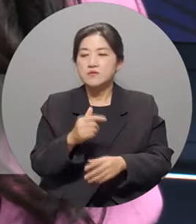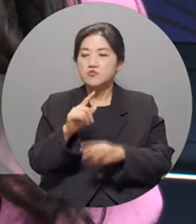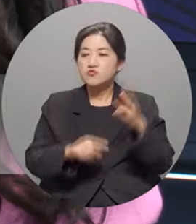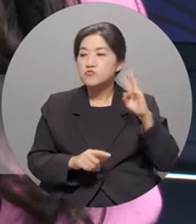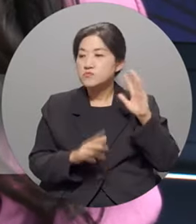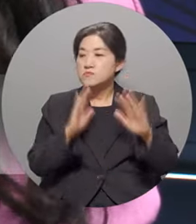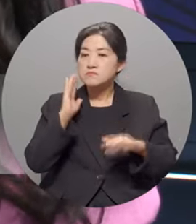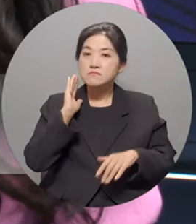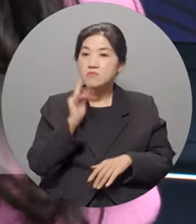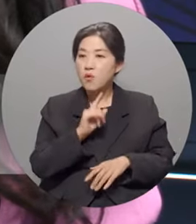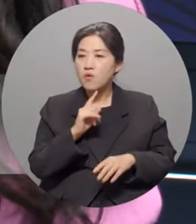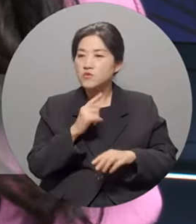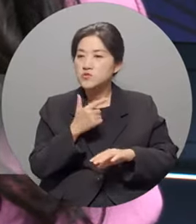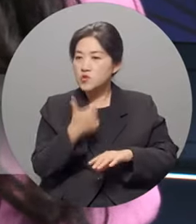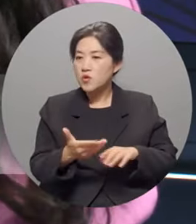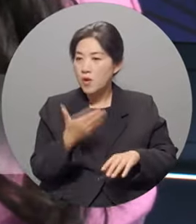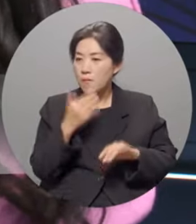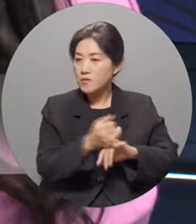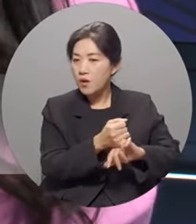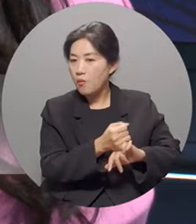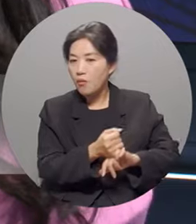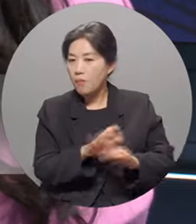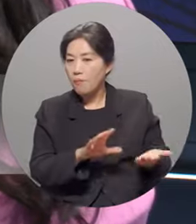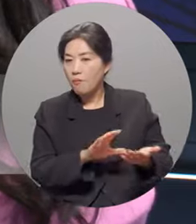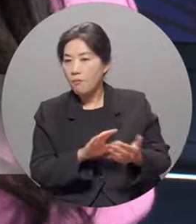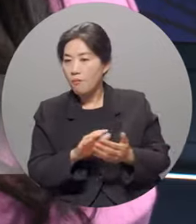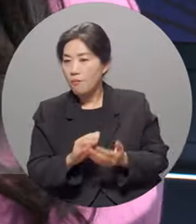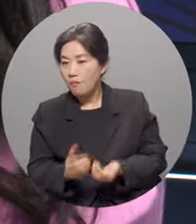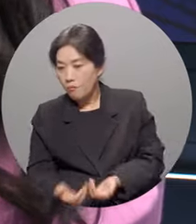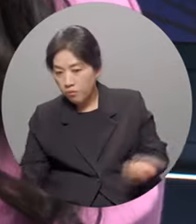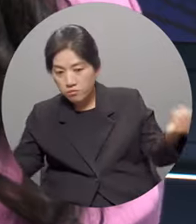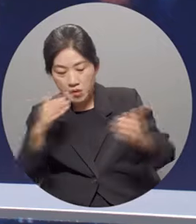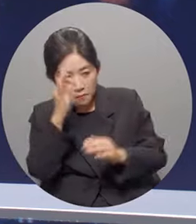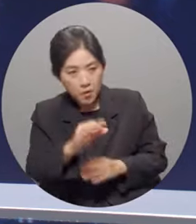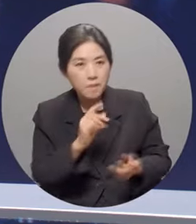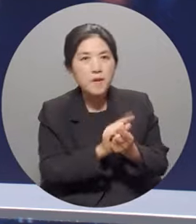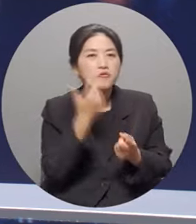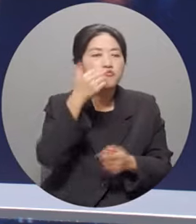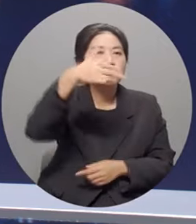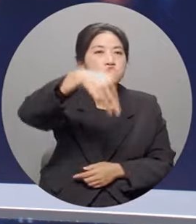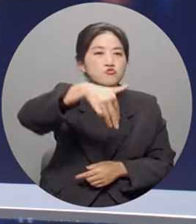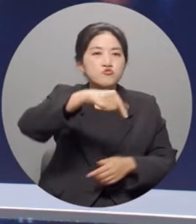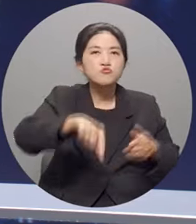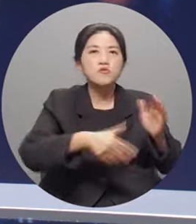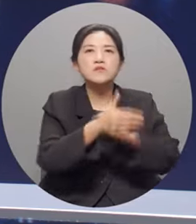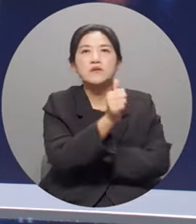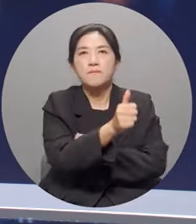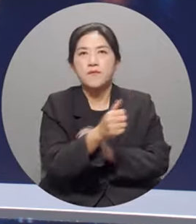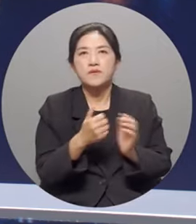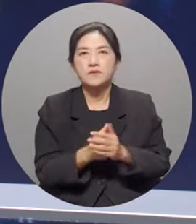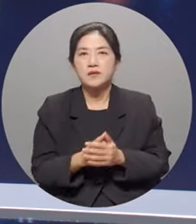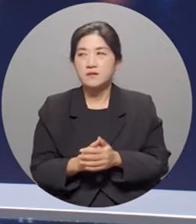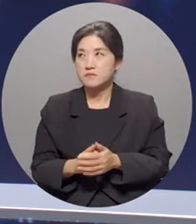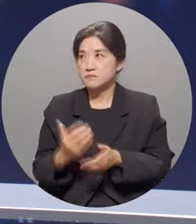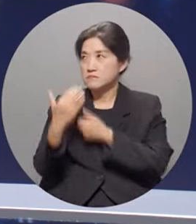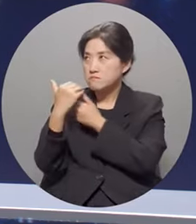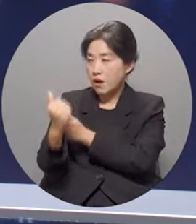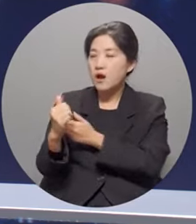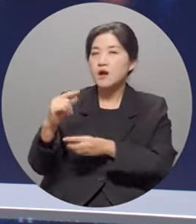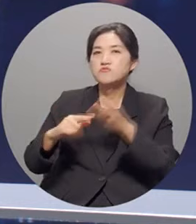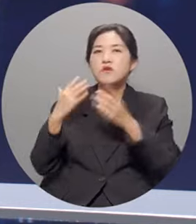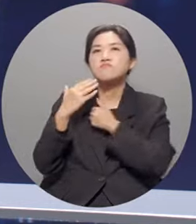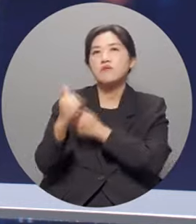다름 아닌 추경호 원내 대표였는데 추경호 원내대표는 윤 대통령이 불러서 갔다 가끔 있는